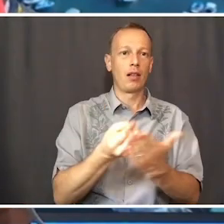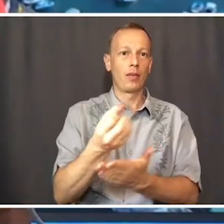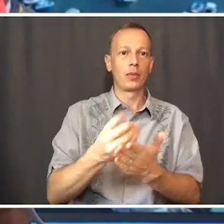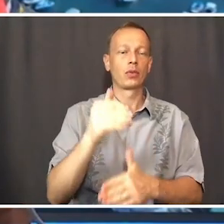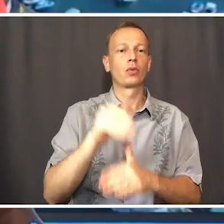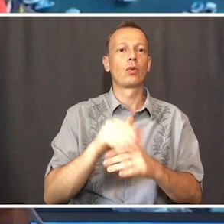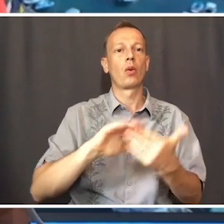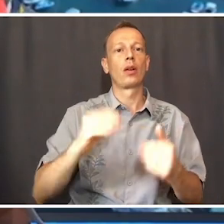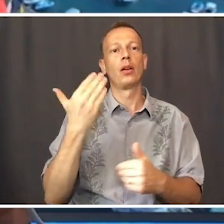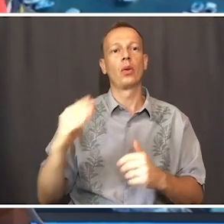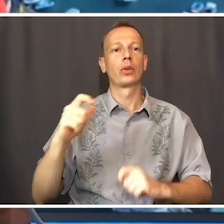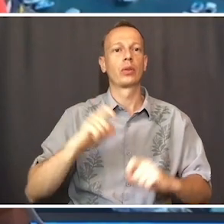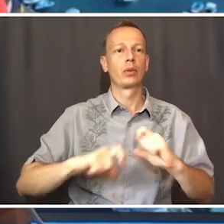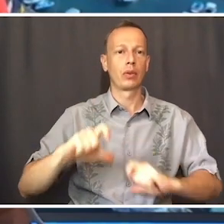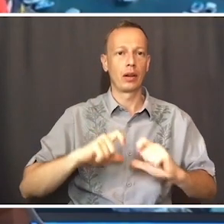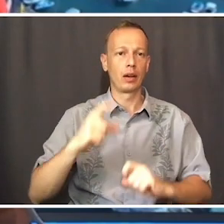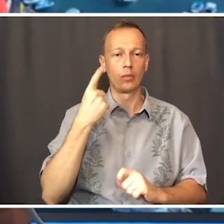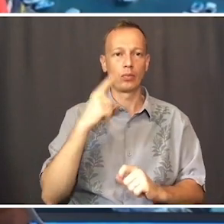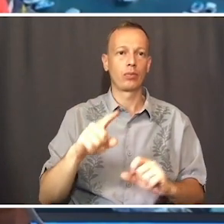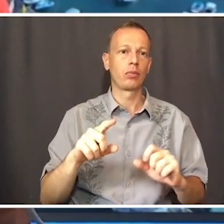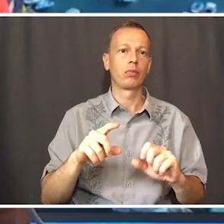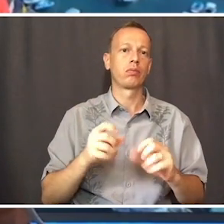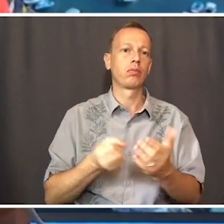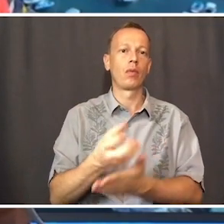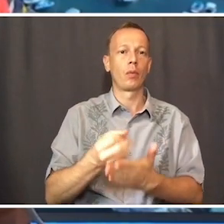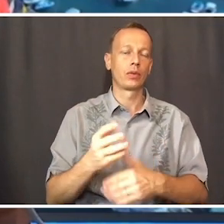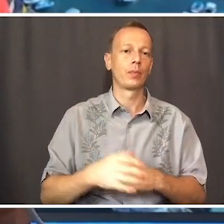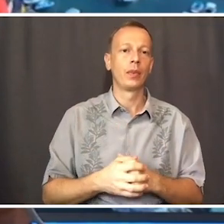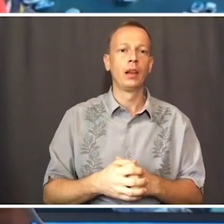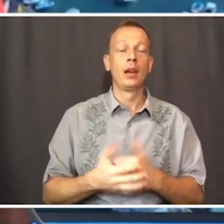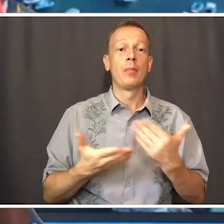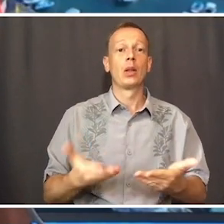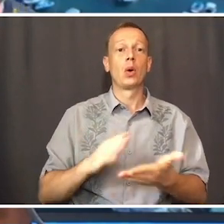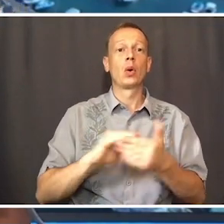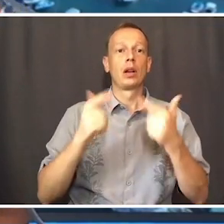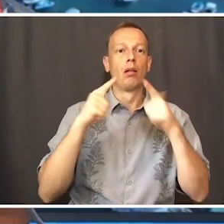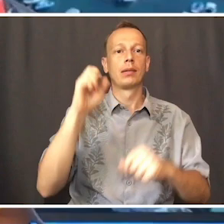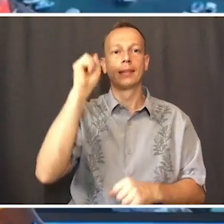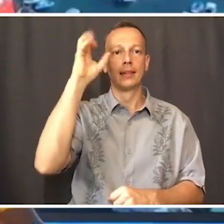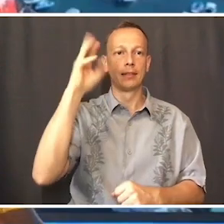Caroline Fary pour votre journal en langue française à 19h. Ne zappez pas tout de suite votre VA.